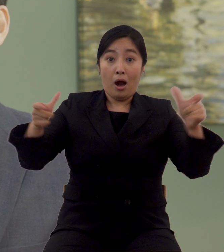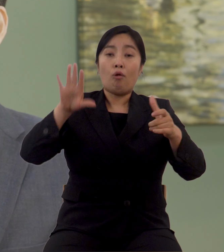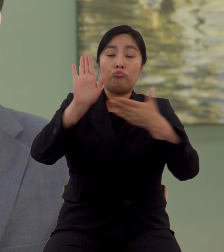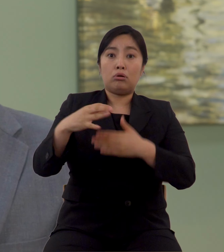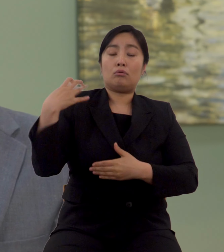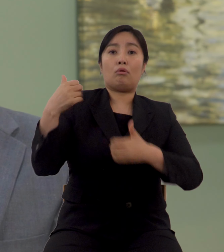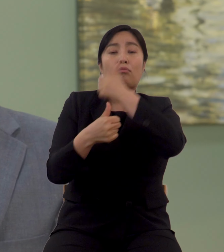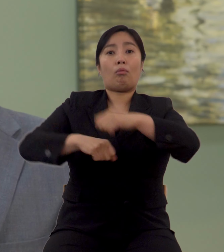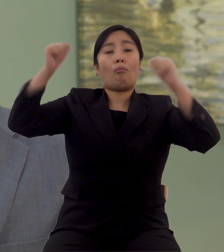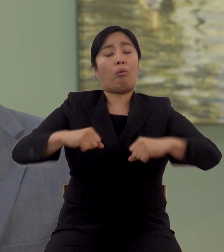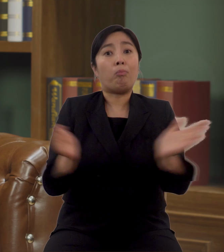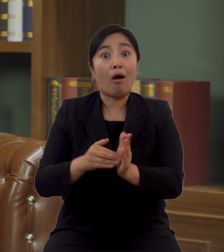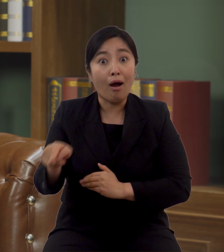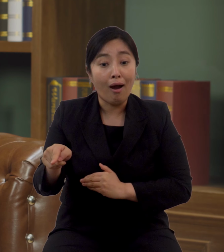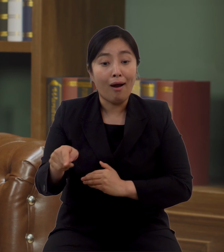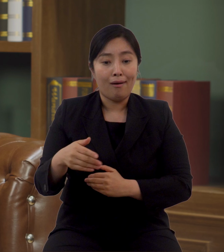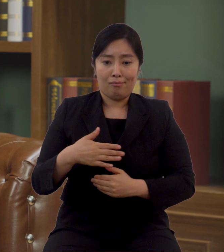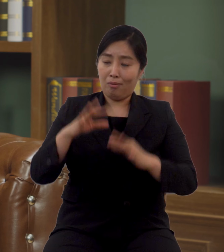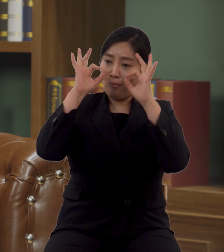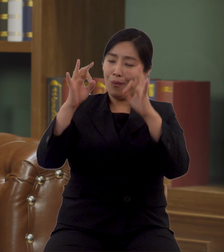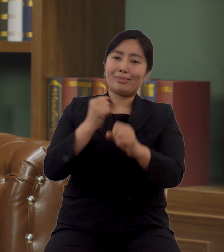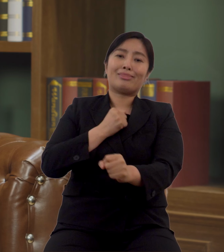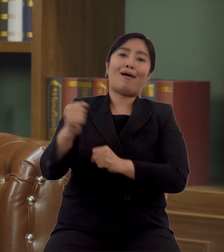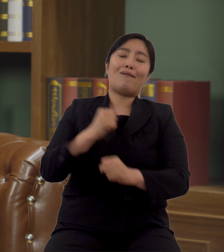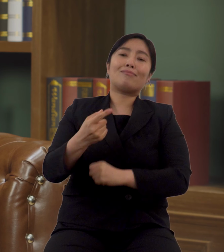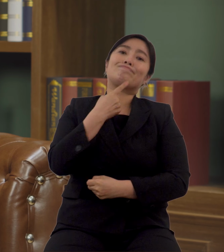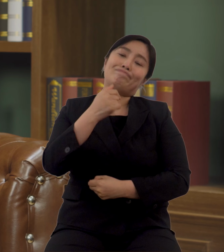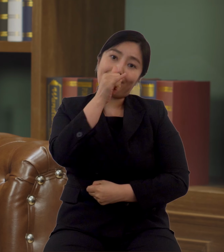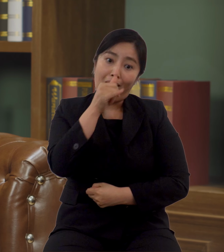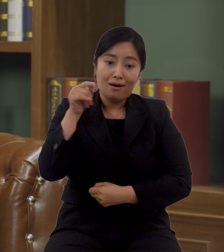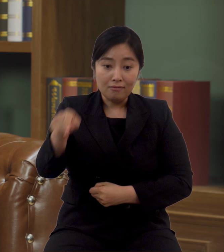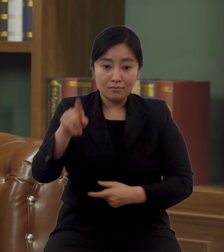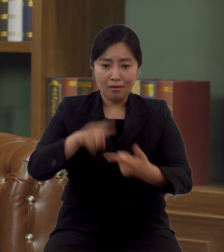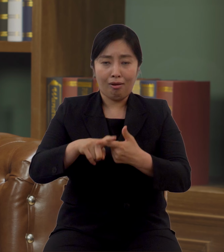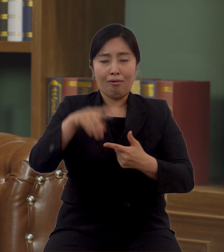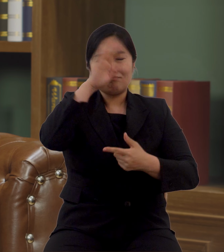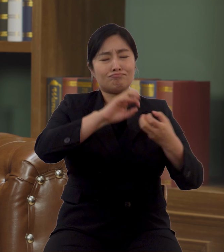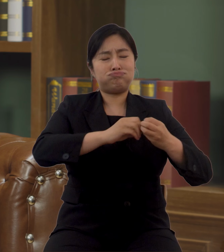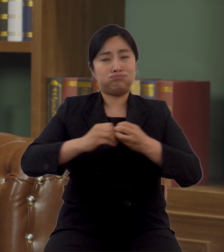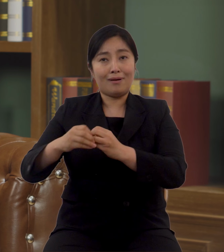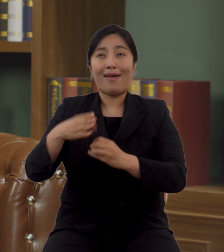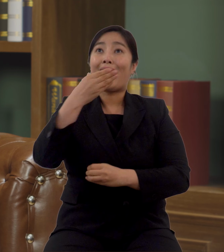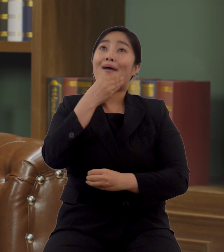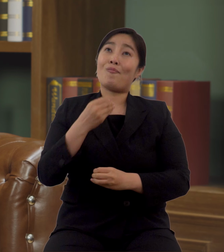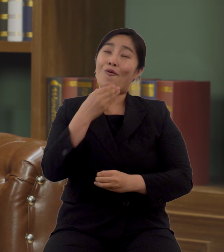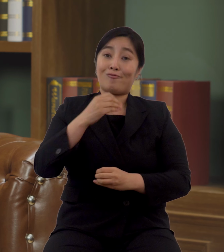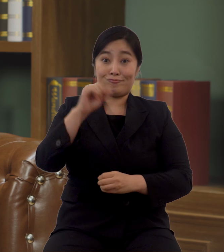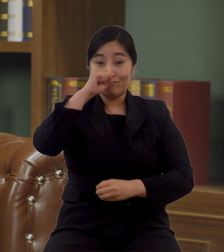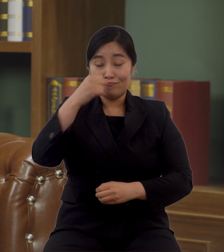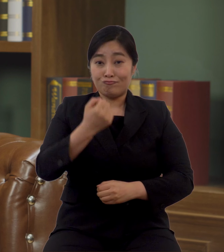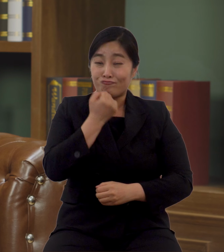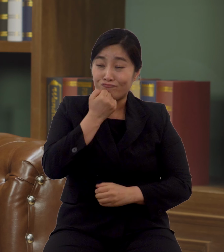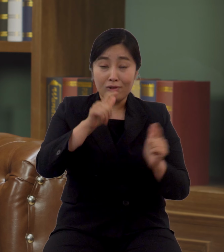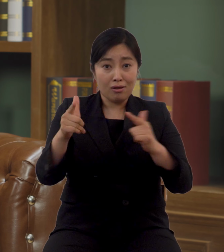된 다음에 상임위를 통과해버립니다. 저도 사실 보고 당황했던 기억도 나고요. 그렇게 시트콤처럼 마냥 행복하게